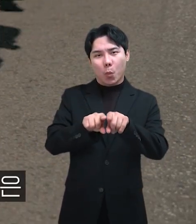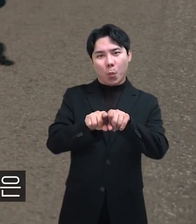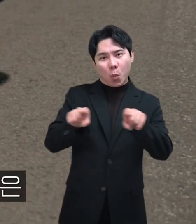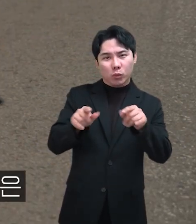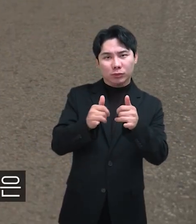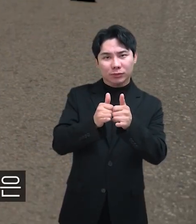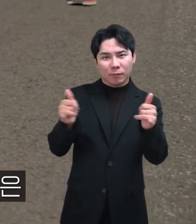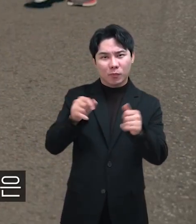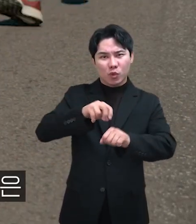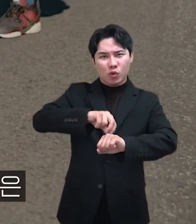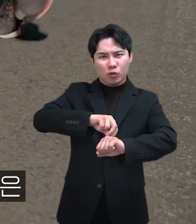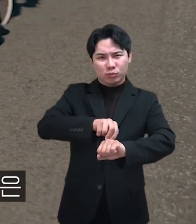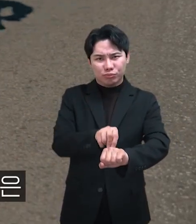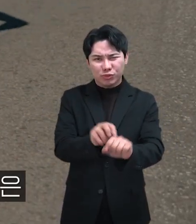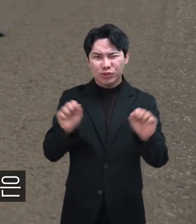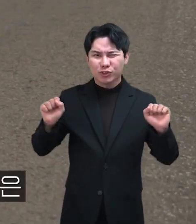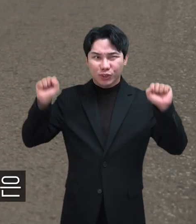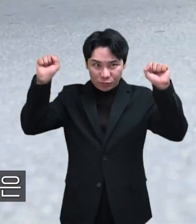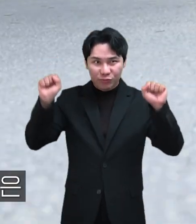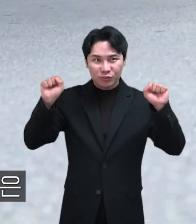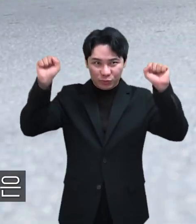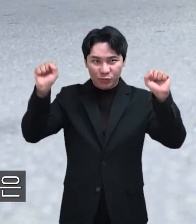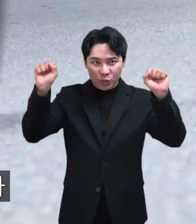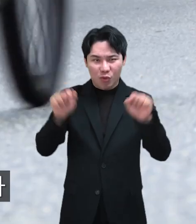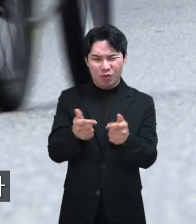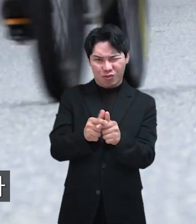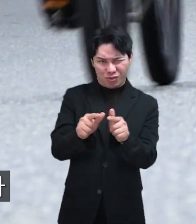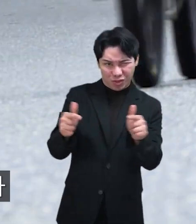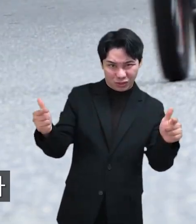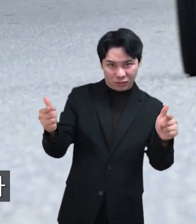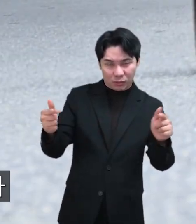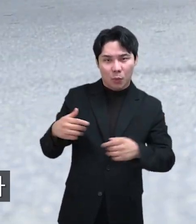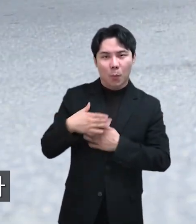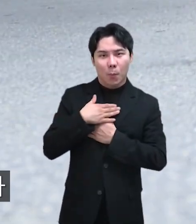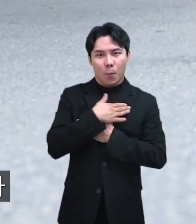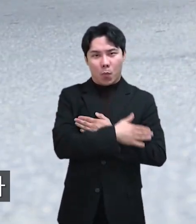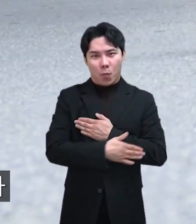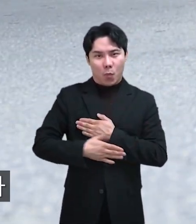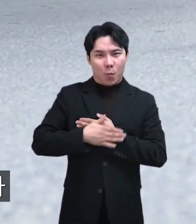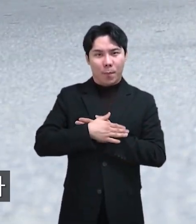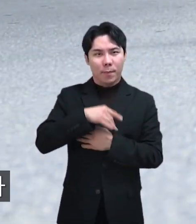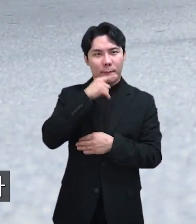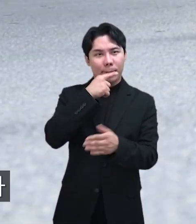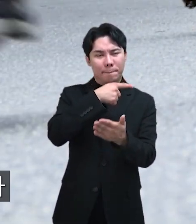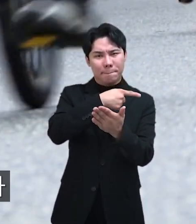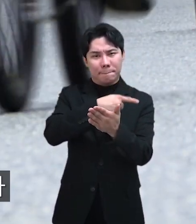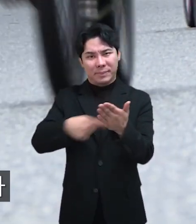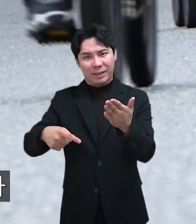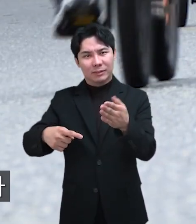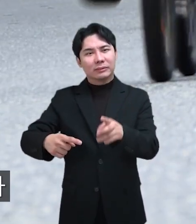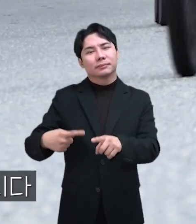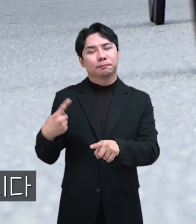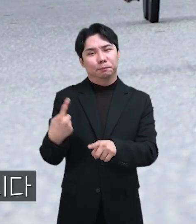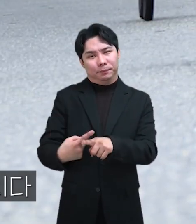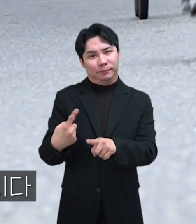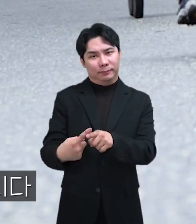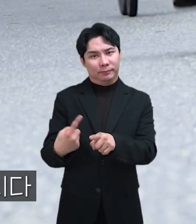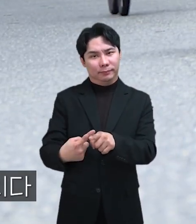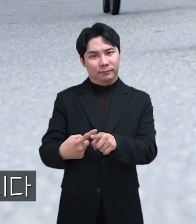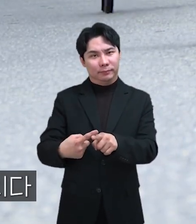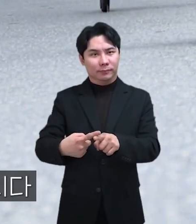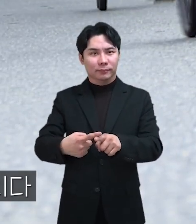철인 3종 운동 같은 운동에 심취하는 것은 그 일반인들에게도 조차 그 수명을 단축하거나